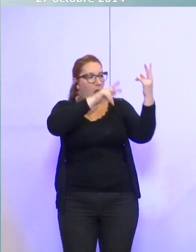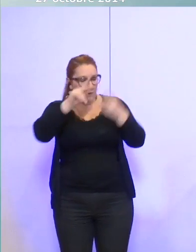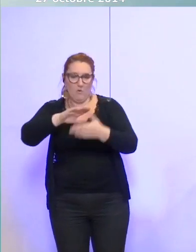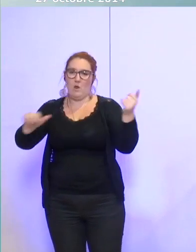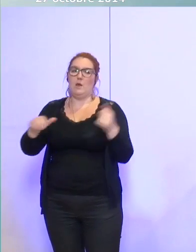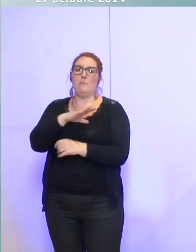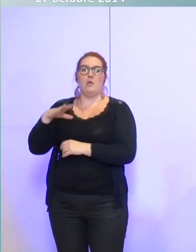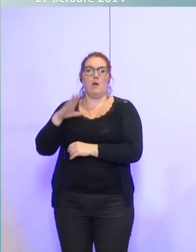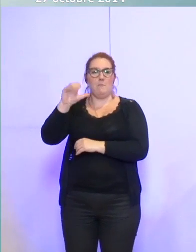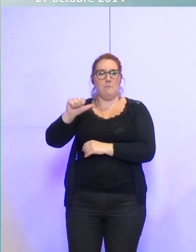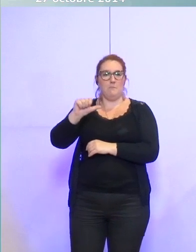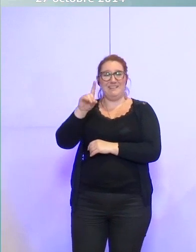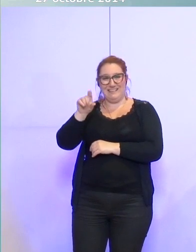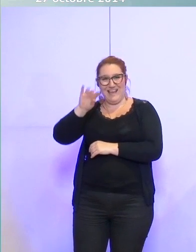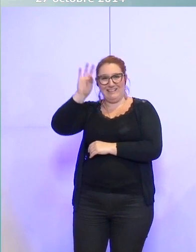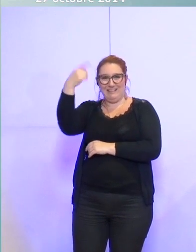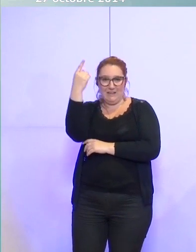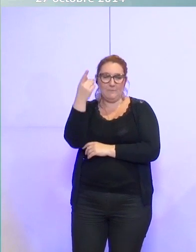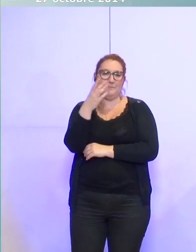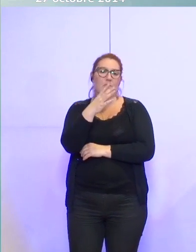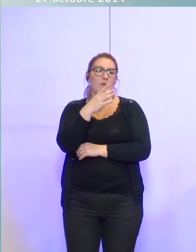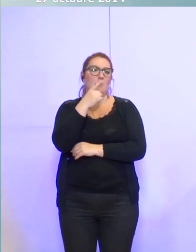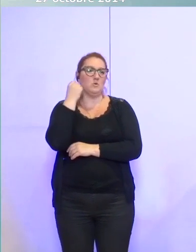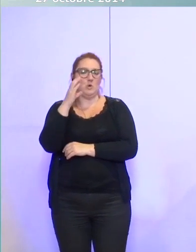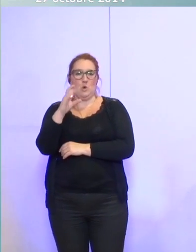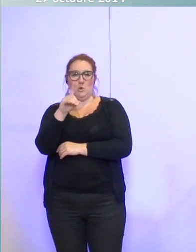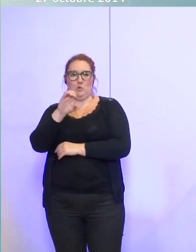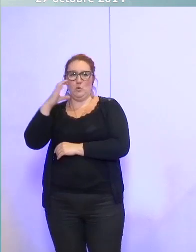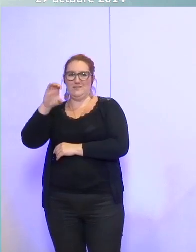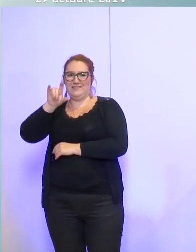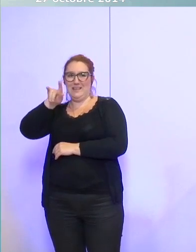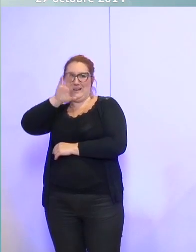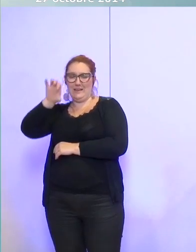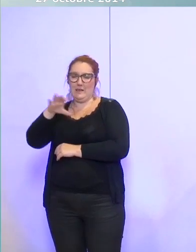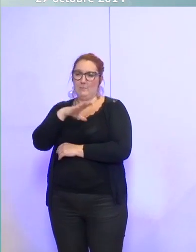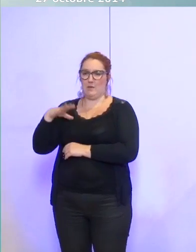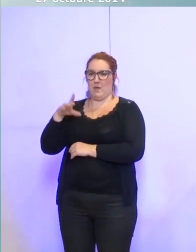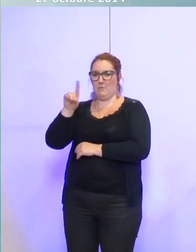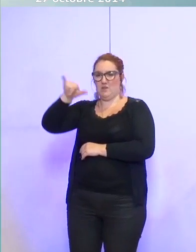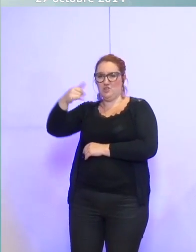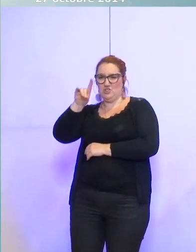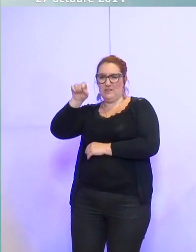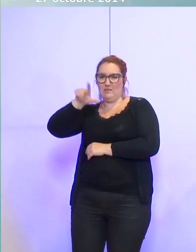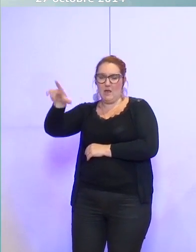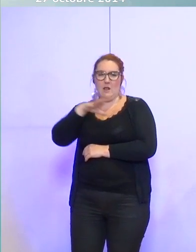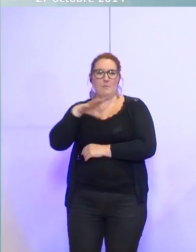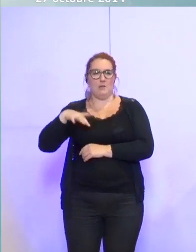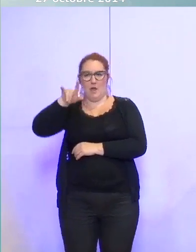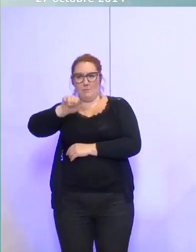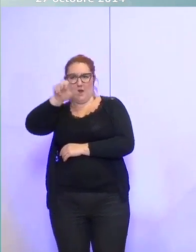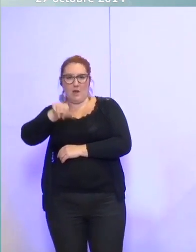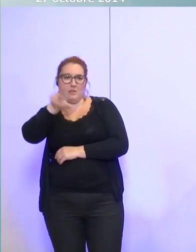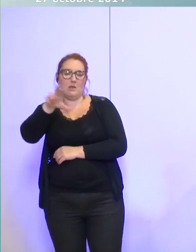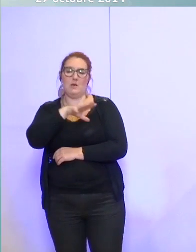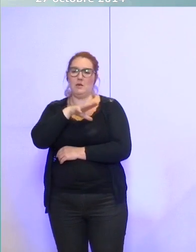Daté, René de Séglier, Salima Gildel, Christine Garnier,